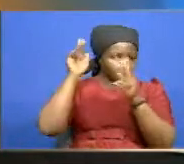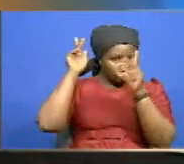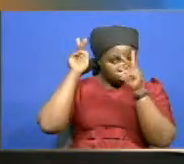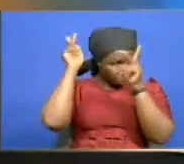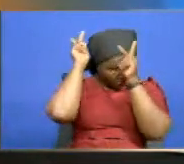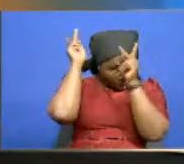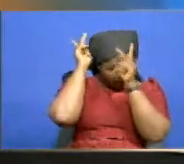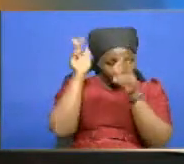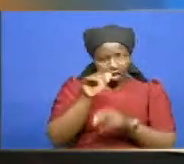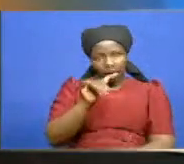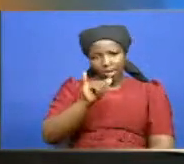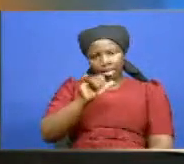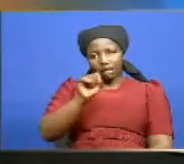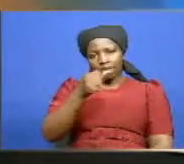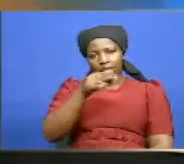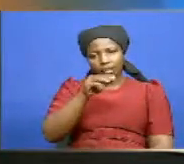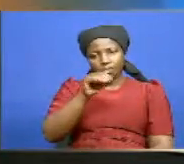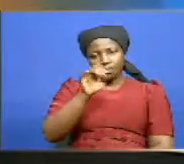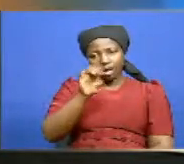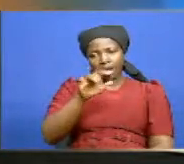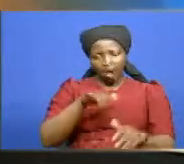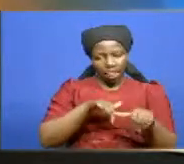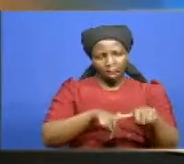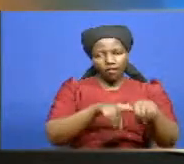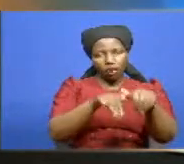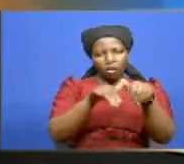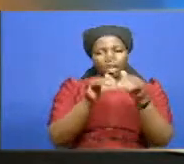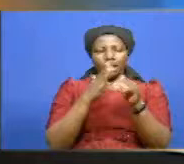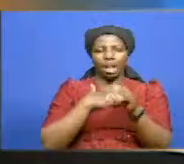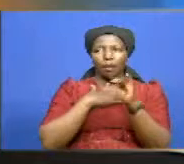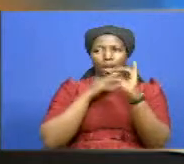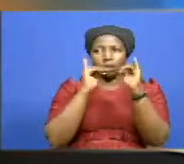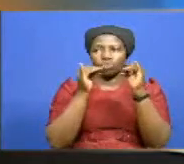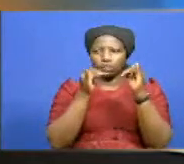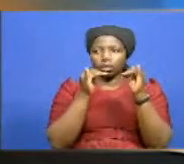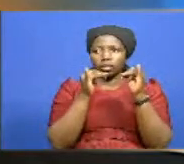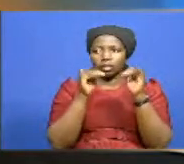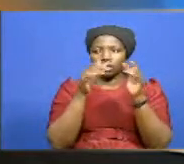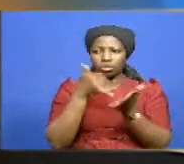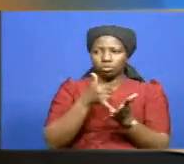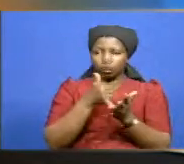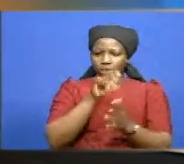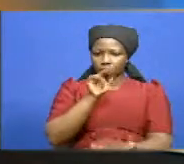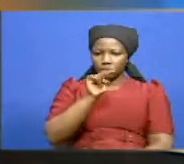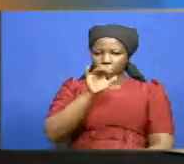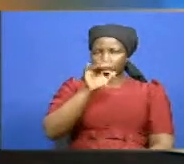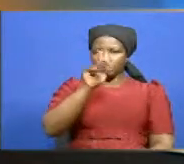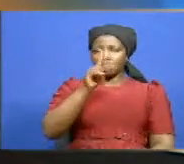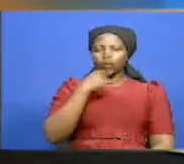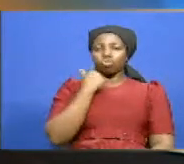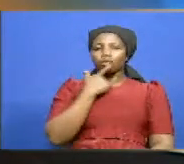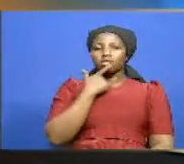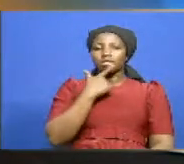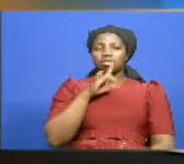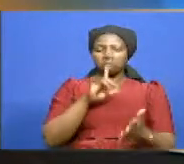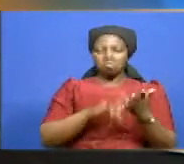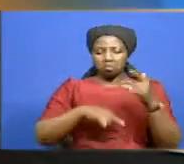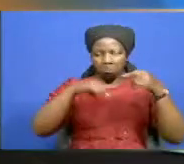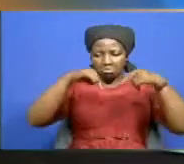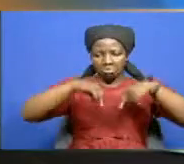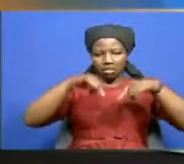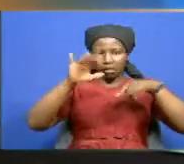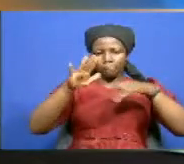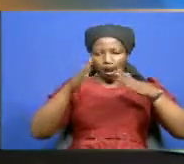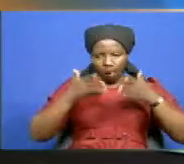anasema anafuatilia, na wengi tu ambao mnasema mnafuatilia taarifa zetu, akiemo Nick Mwisia ambaye anasema leo ni siku yake ya